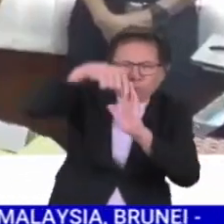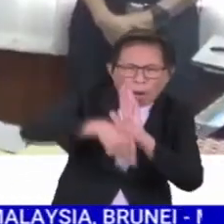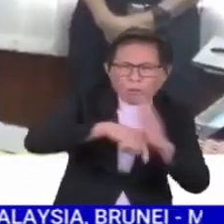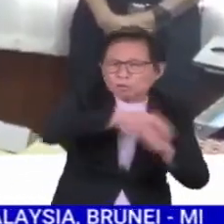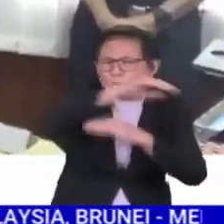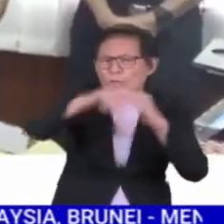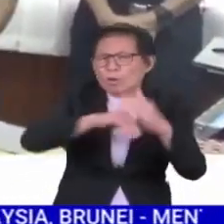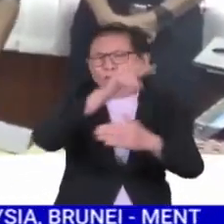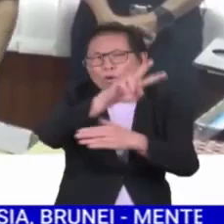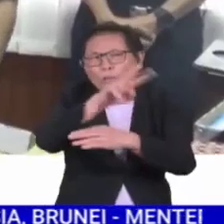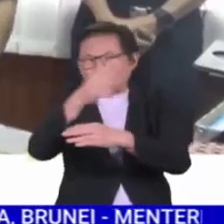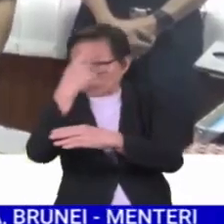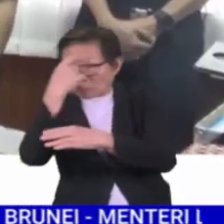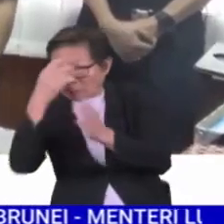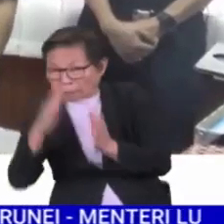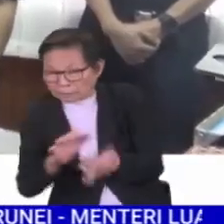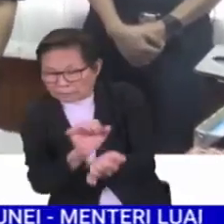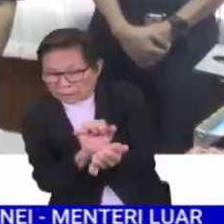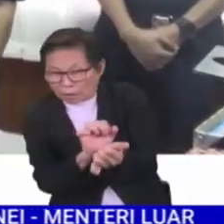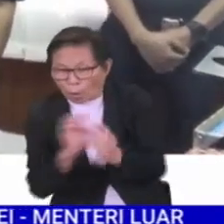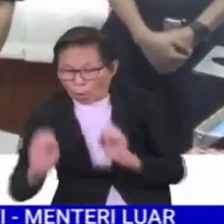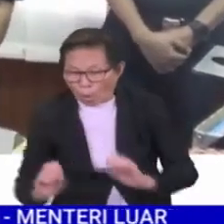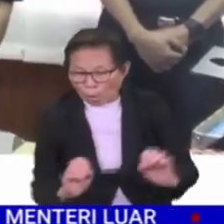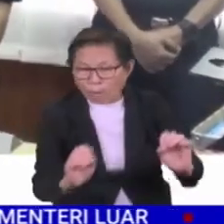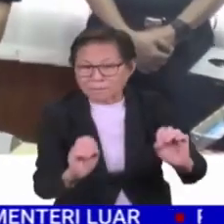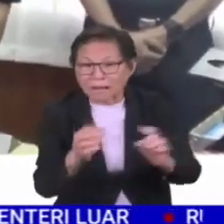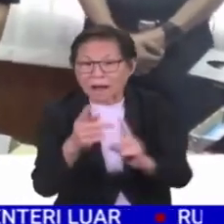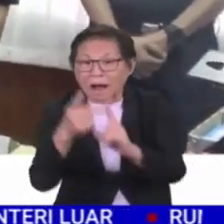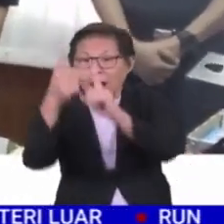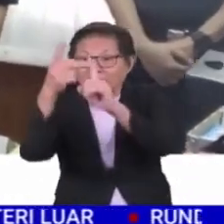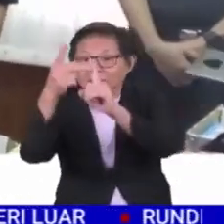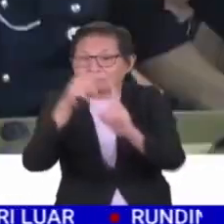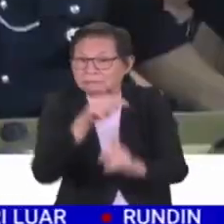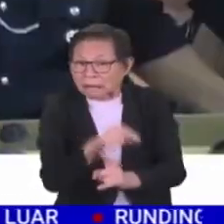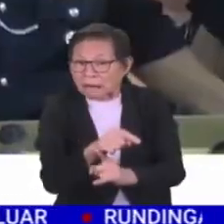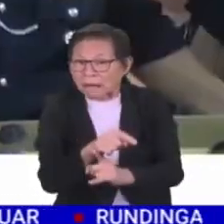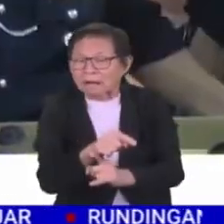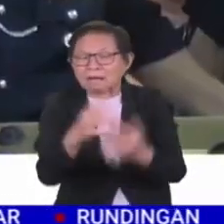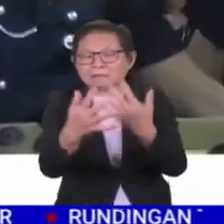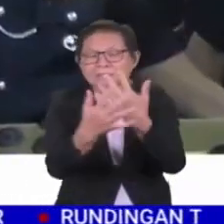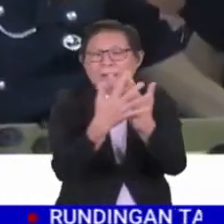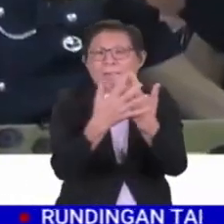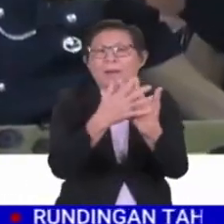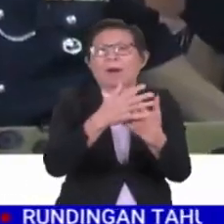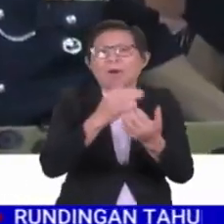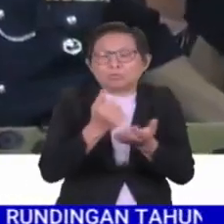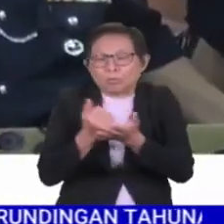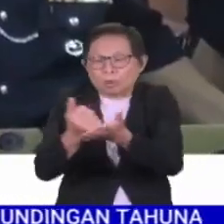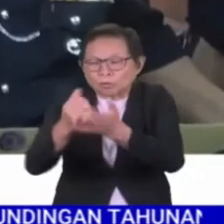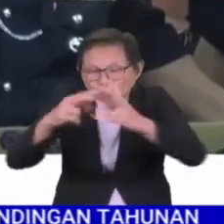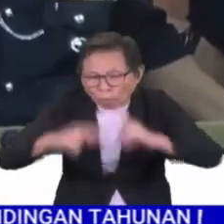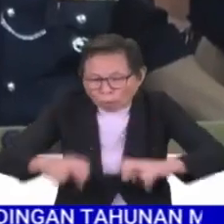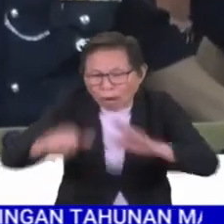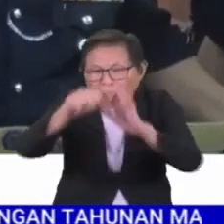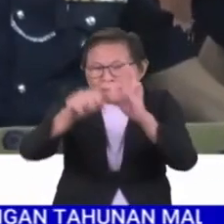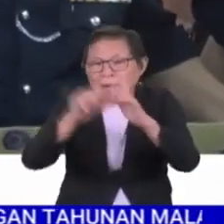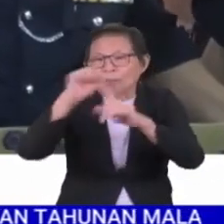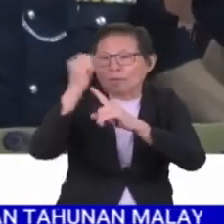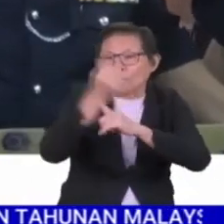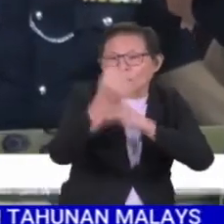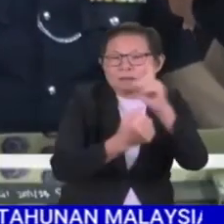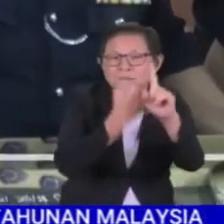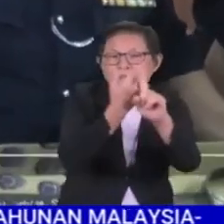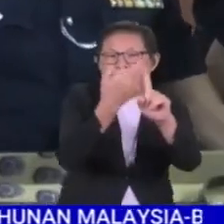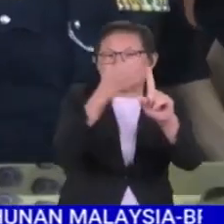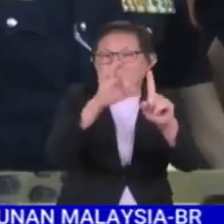kesemua 21 suspek yang ditahan dalam operasi khas Ops Lendang itu direman bagi membantu siasatan mengikut Akta Pertubuhan